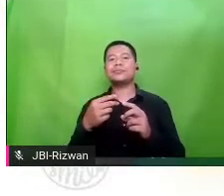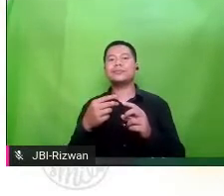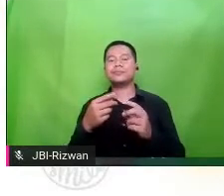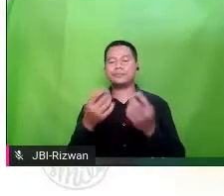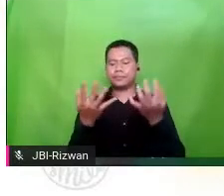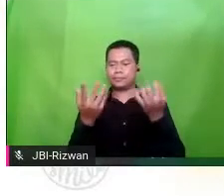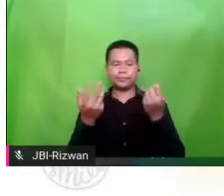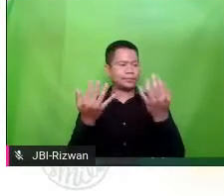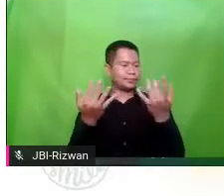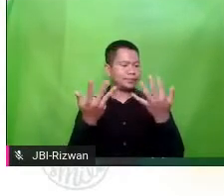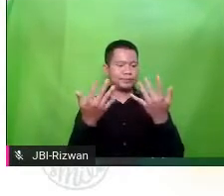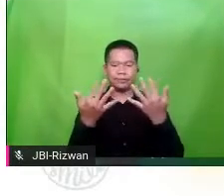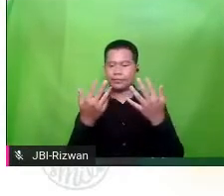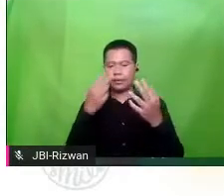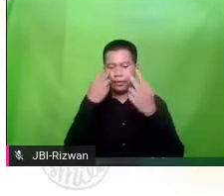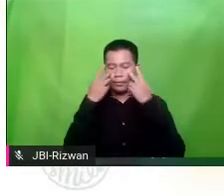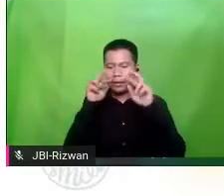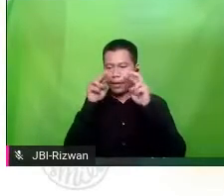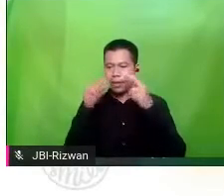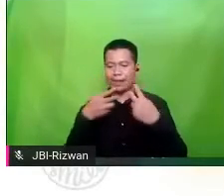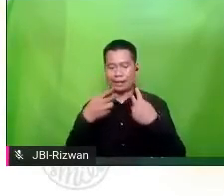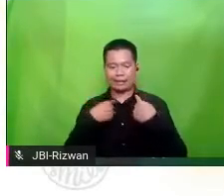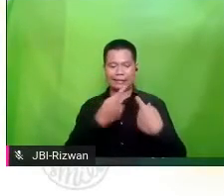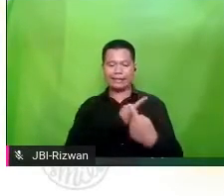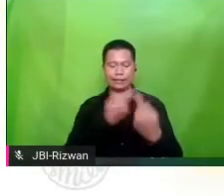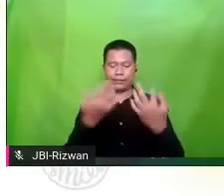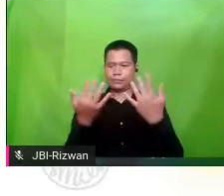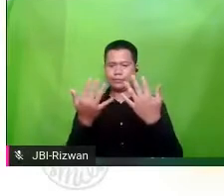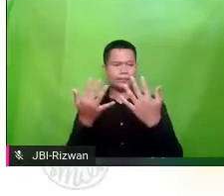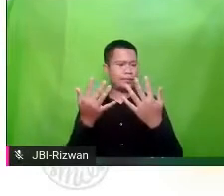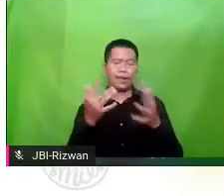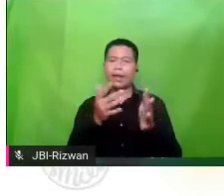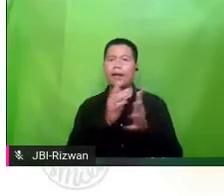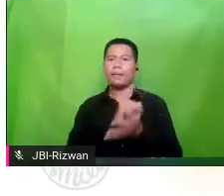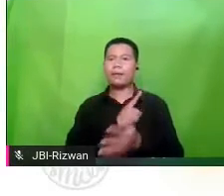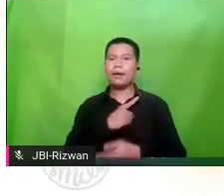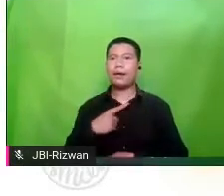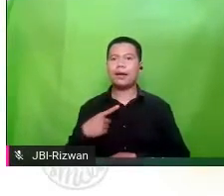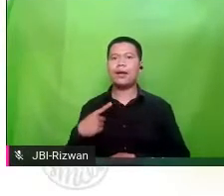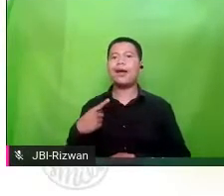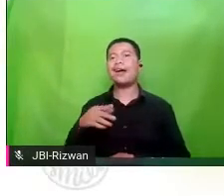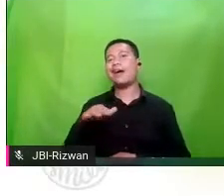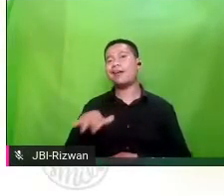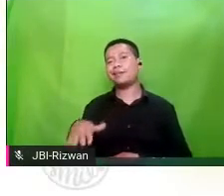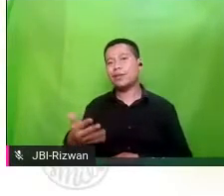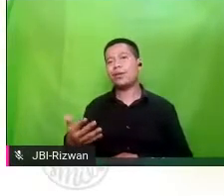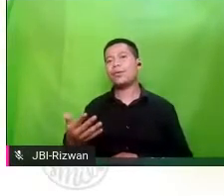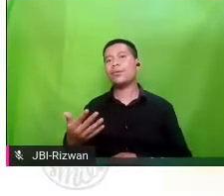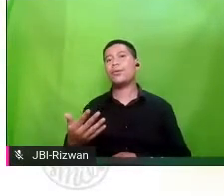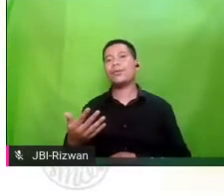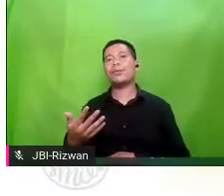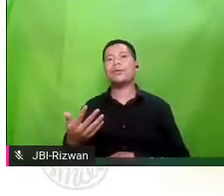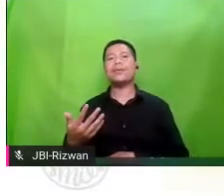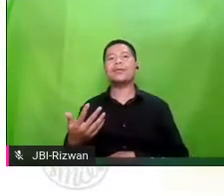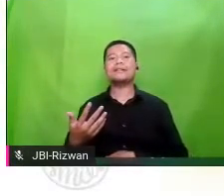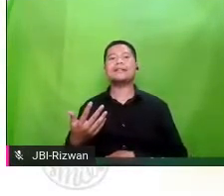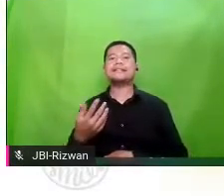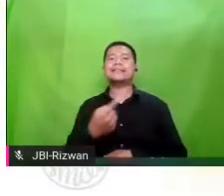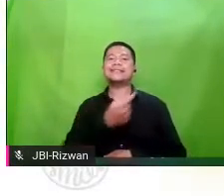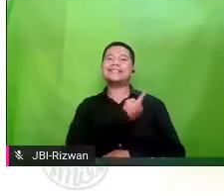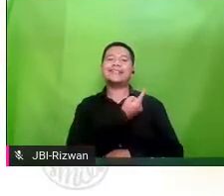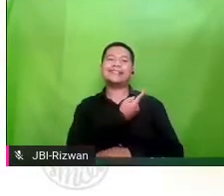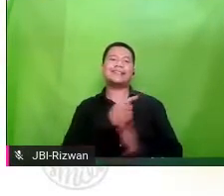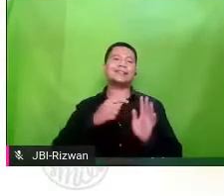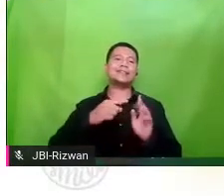sendiri di depan mata berlama-lama ya. Atau kemudian self-injuries ya, menyakiti diri sendiri.